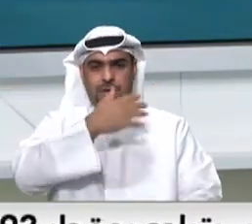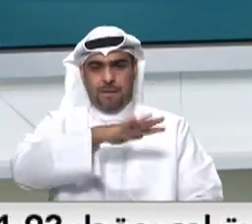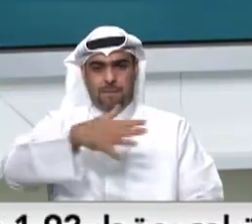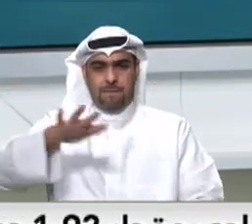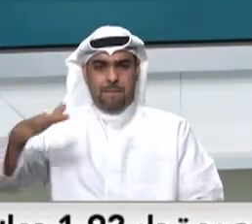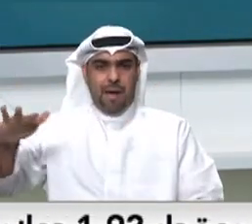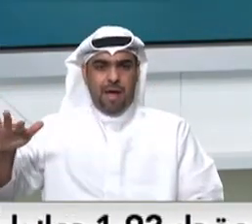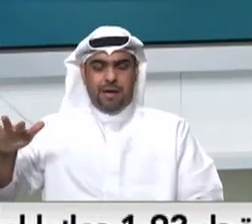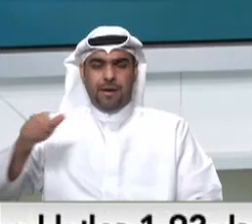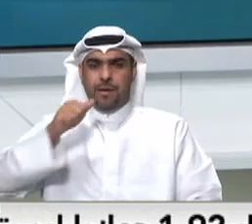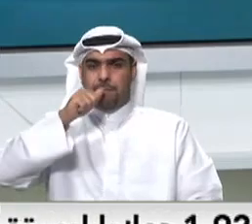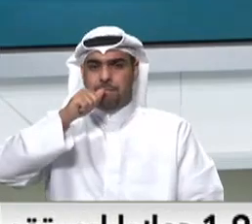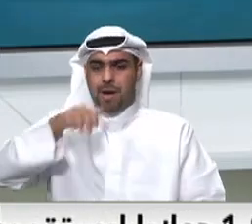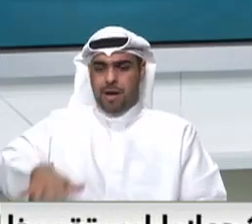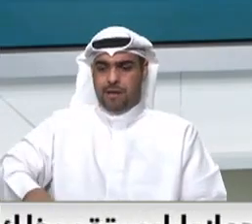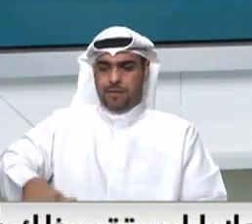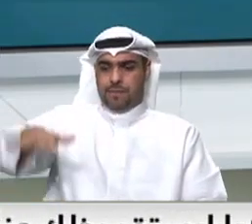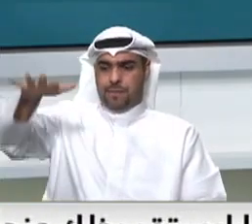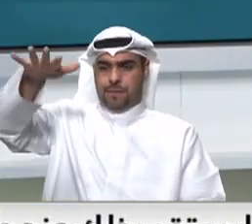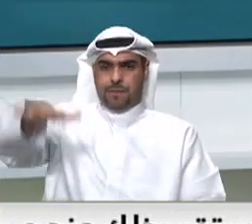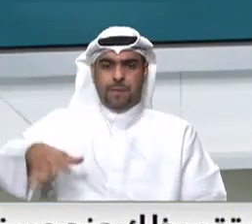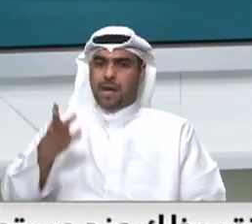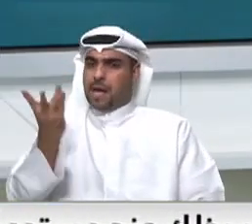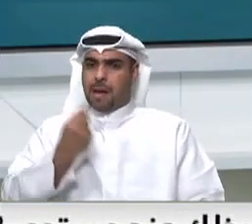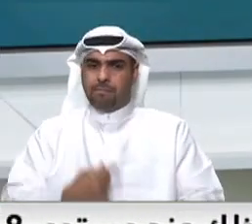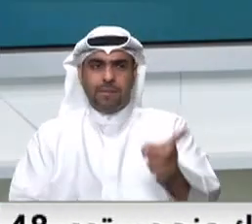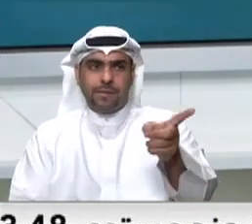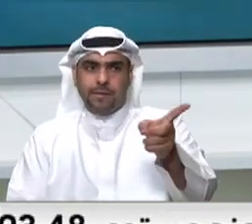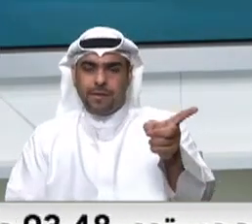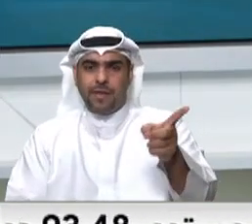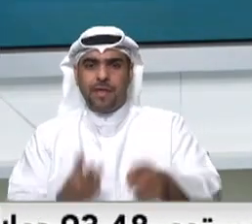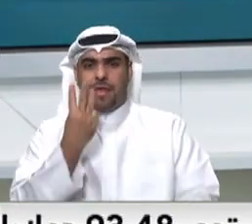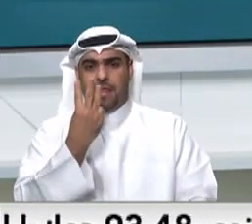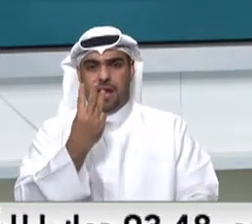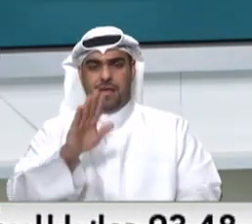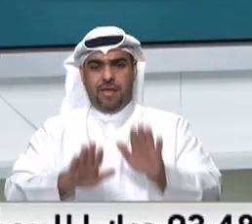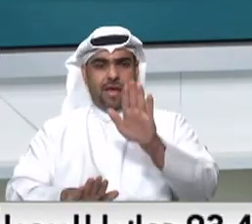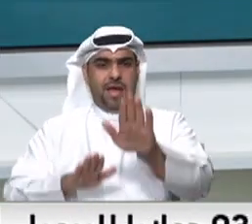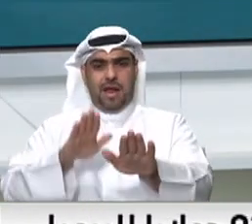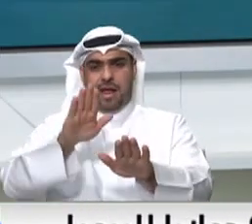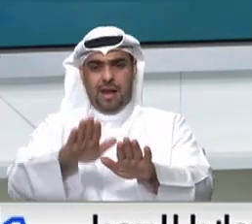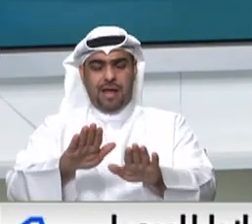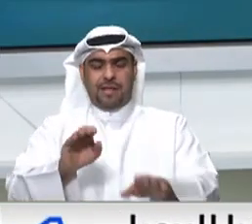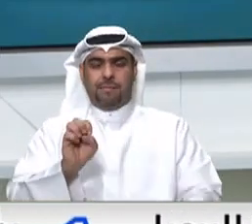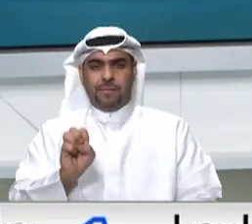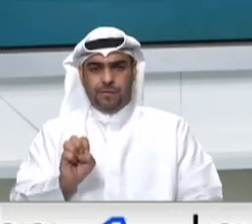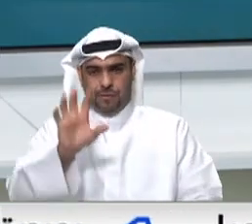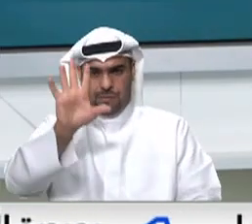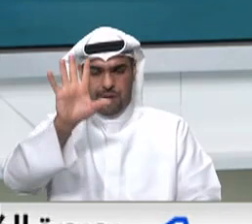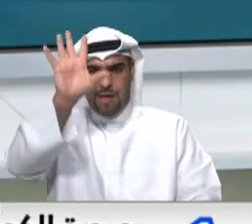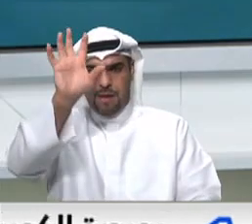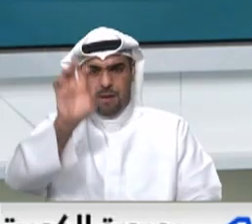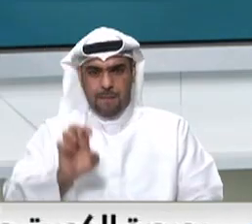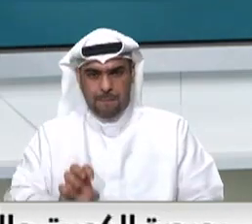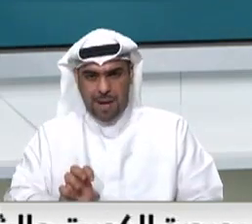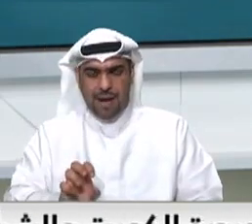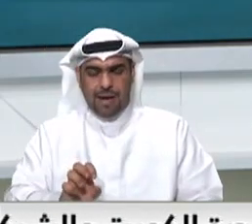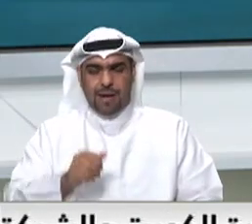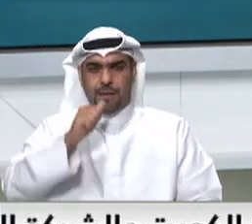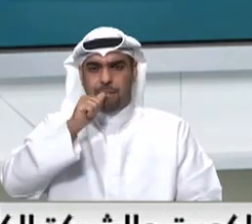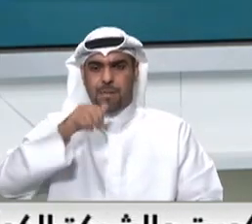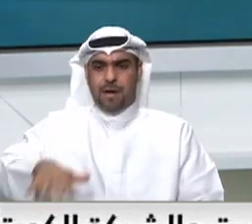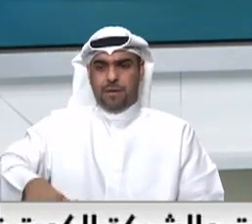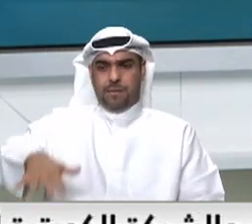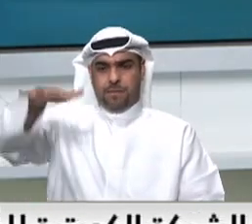الى معتدل الموج قد يصل ارتفاع الموج ما بين واحد الى ثلاثه اقدام خلال فتره النهار اما مساء متوقع يصل لارتفاع